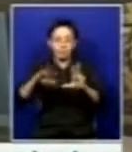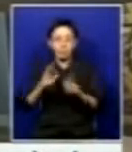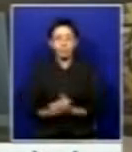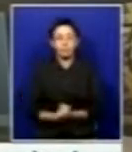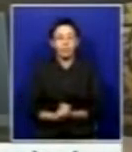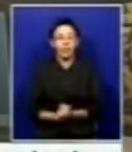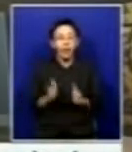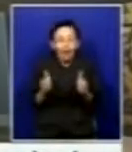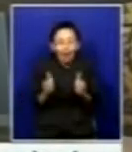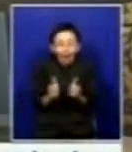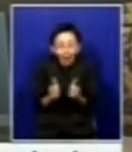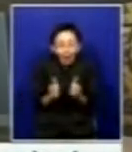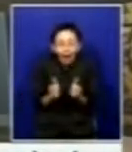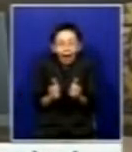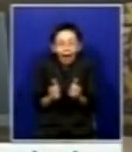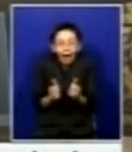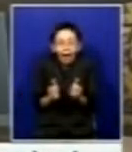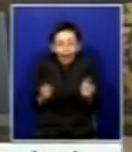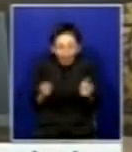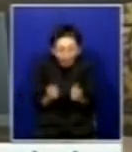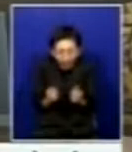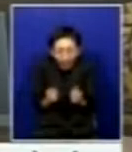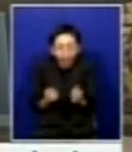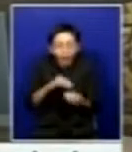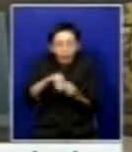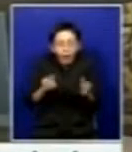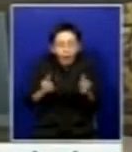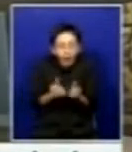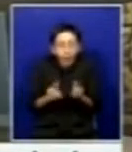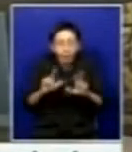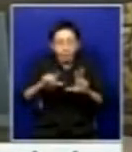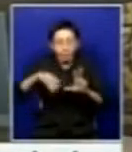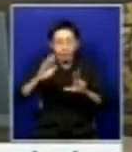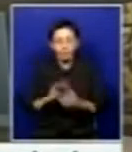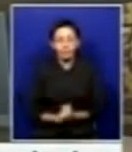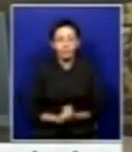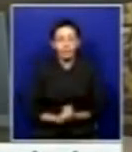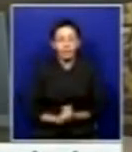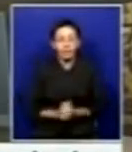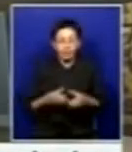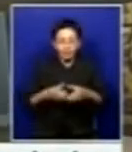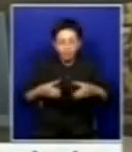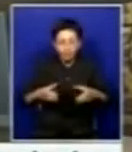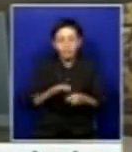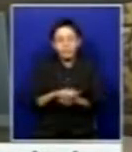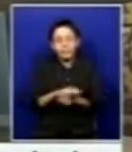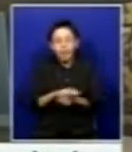ขนาดเล็กนะครับขนาดย่อยขนาดย่อมเนี่ยนะท่านประธานครับประมาณ3ล้านกว่าแล้วก็ขนาดกลางก็ประ